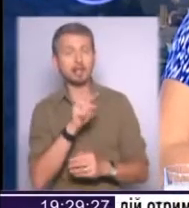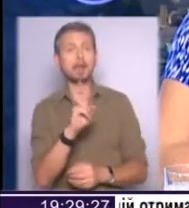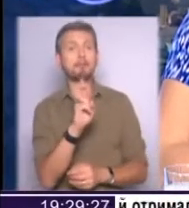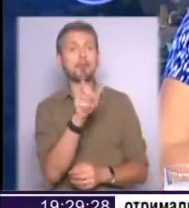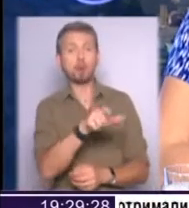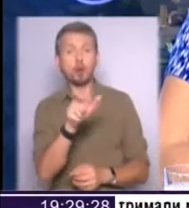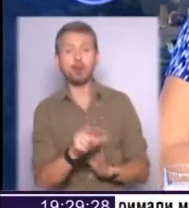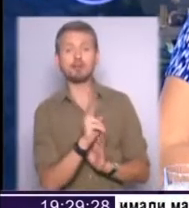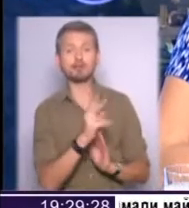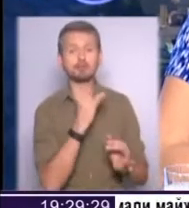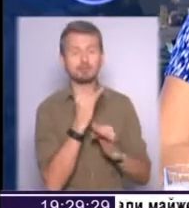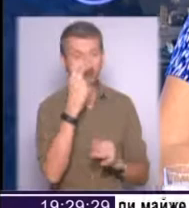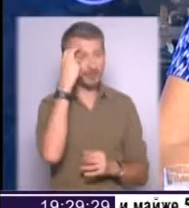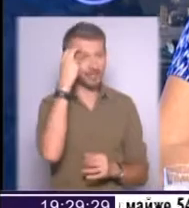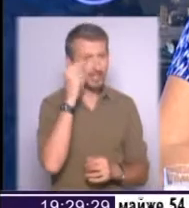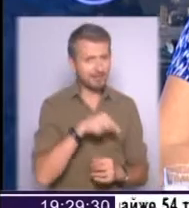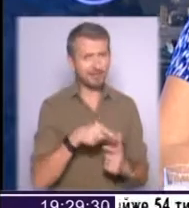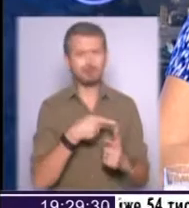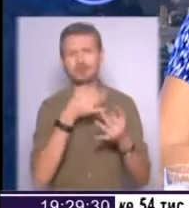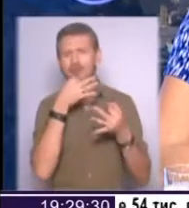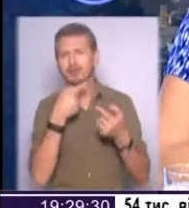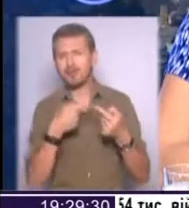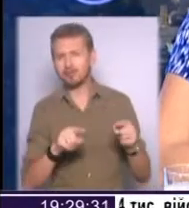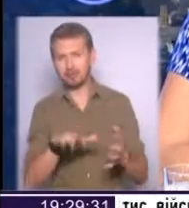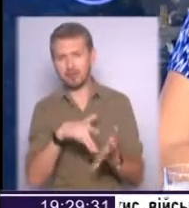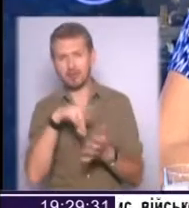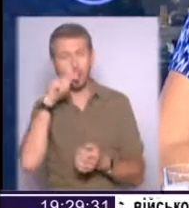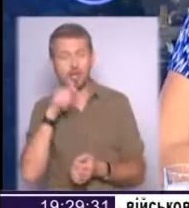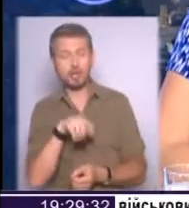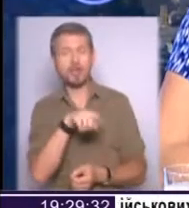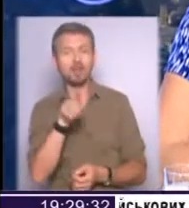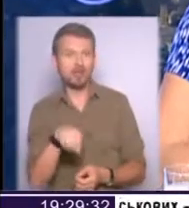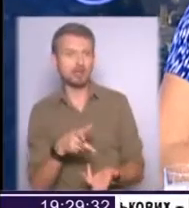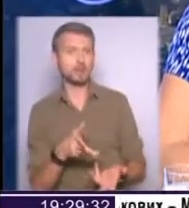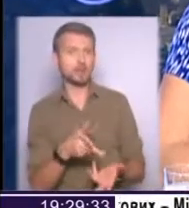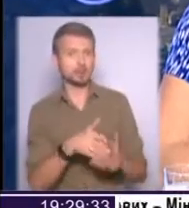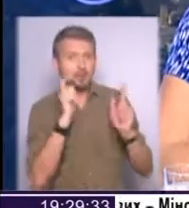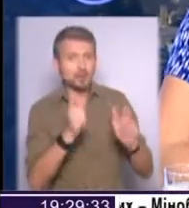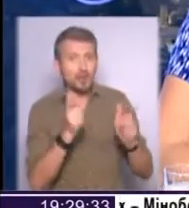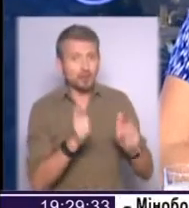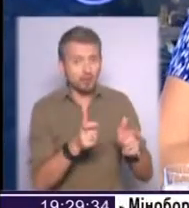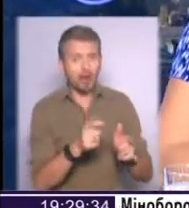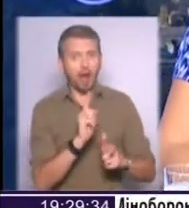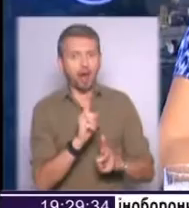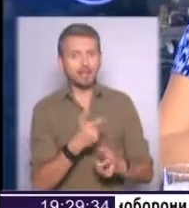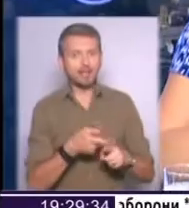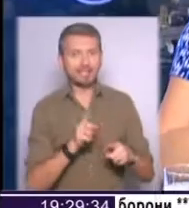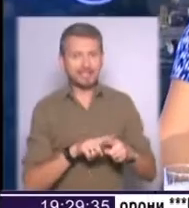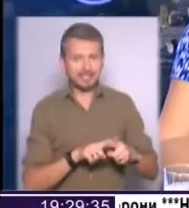якими я говорила, наприклад, у Києві чи будь-яких інших містах України, вони відгукуються на це. Але мушу вам сказати, що ці